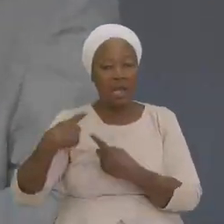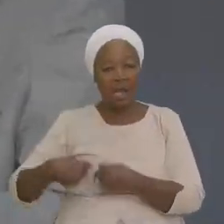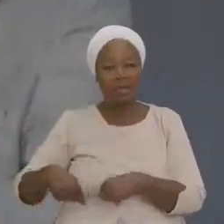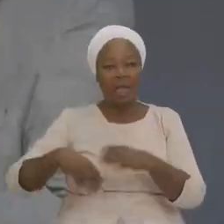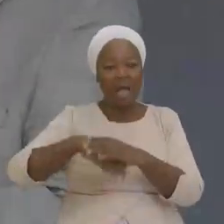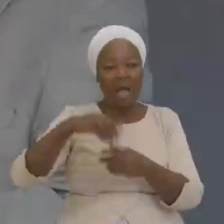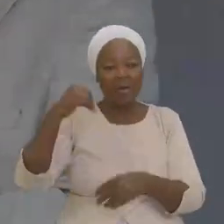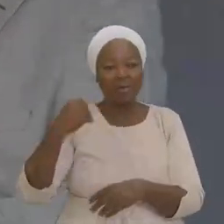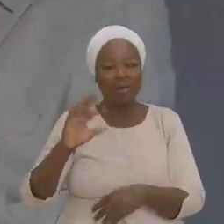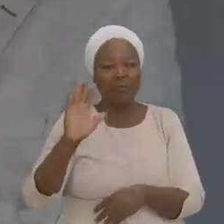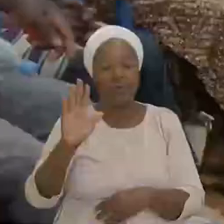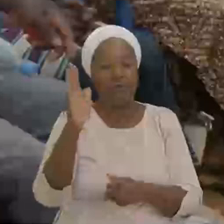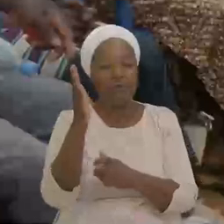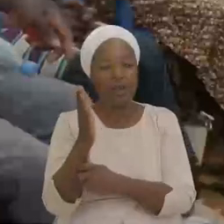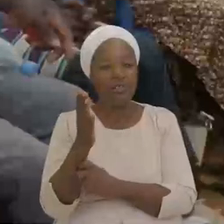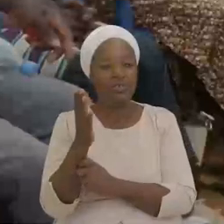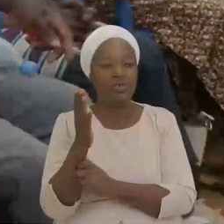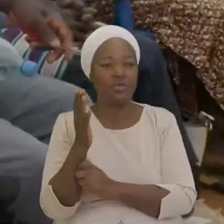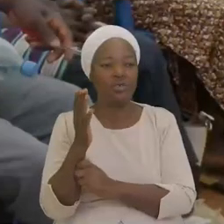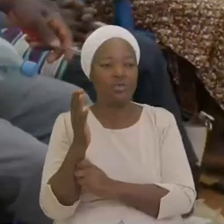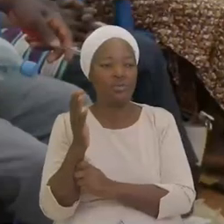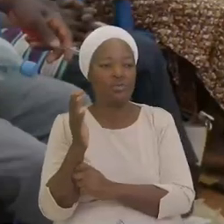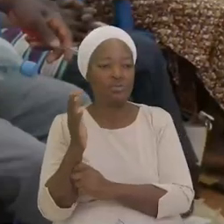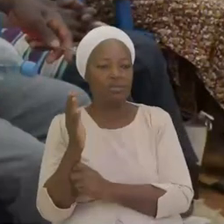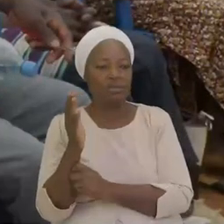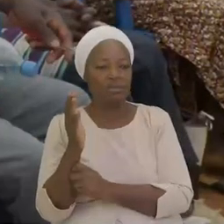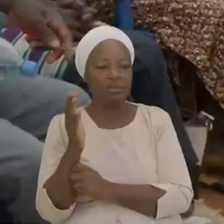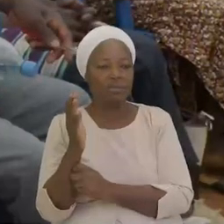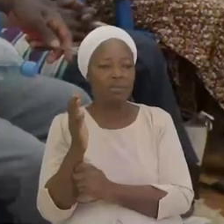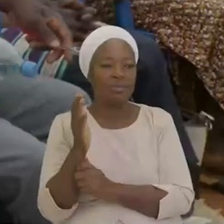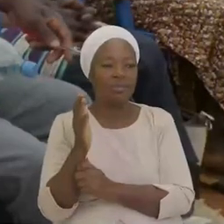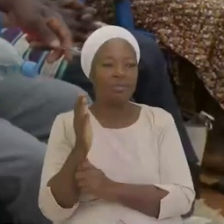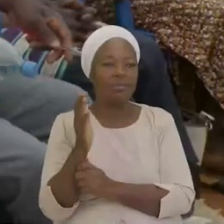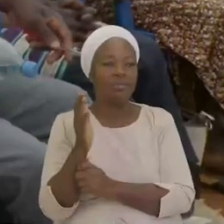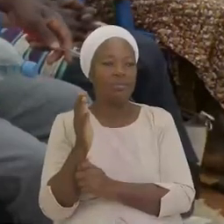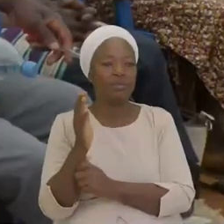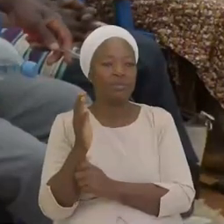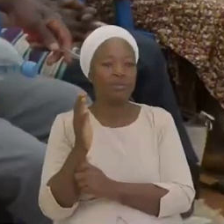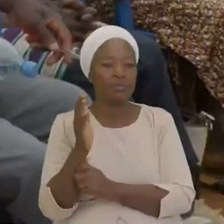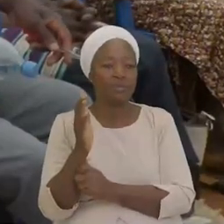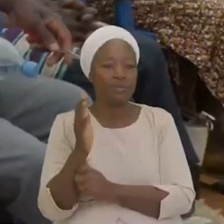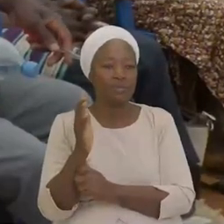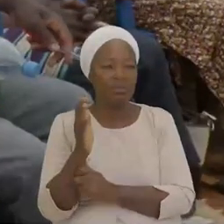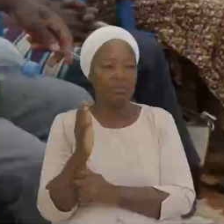et j'ôterai de votre corps le cœur de pierre.